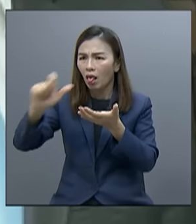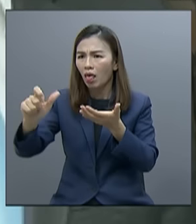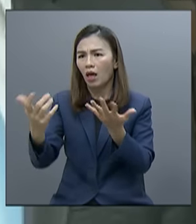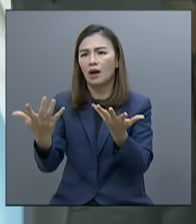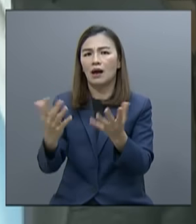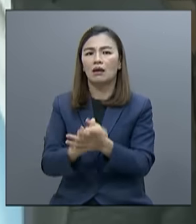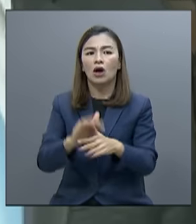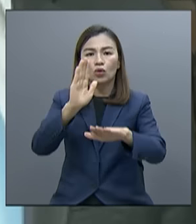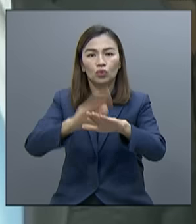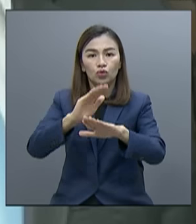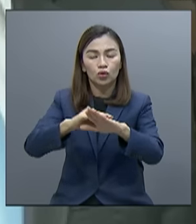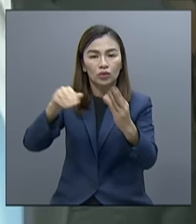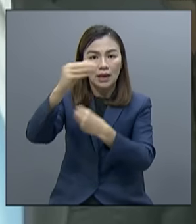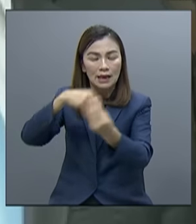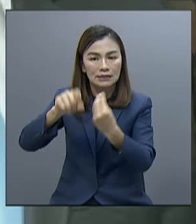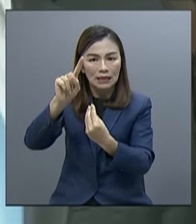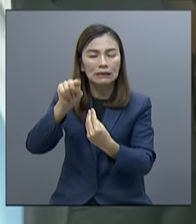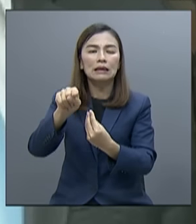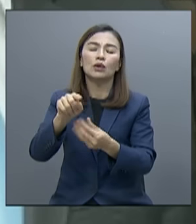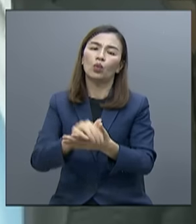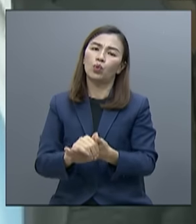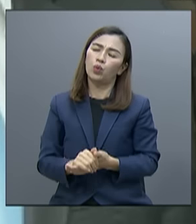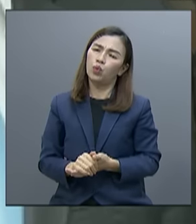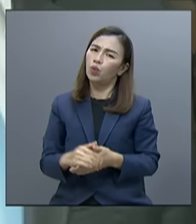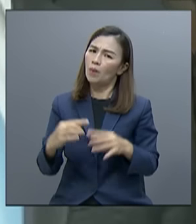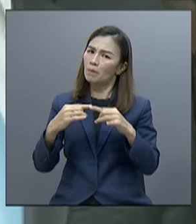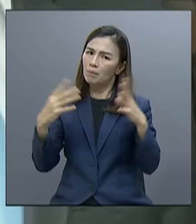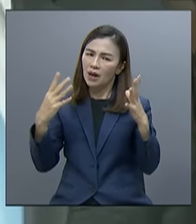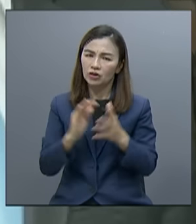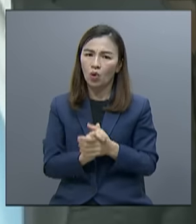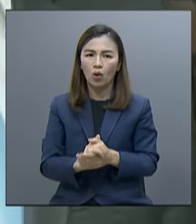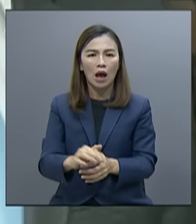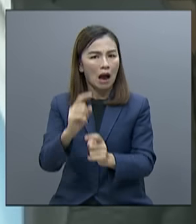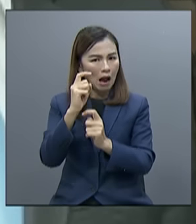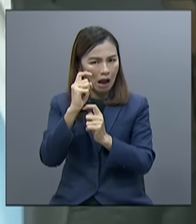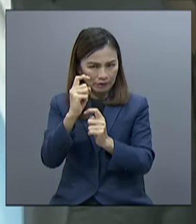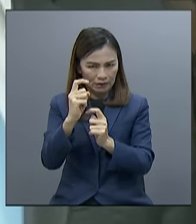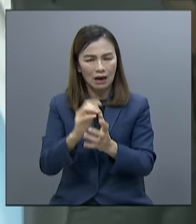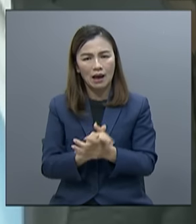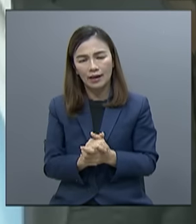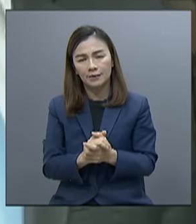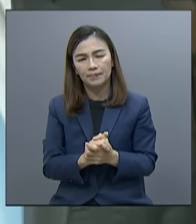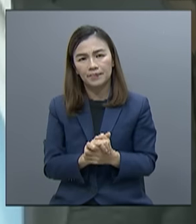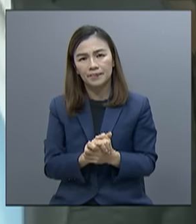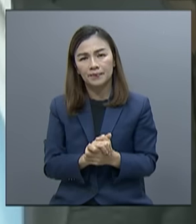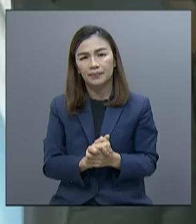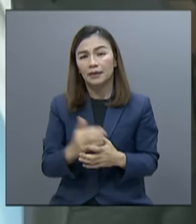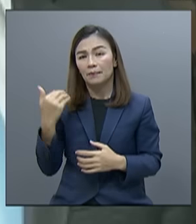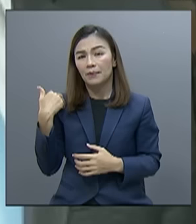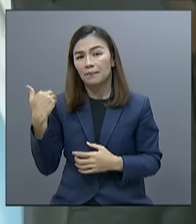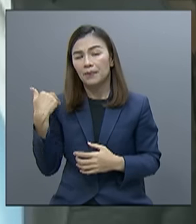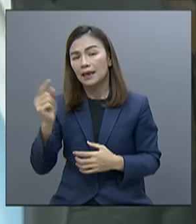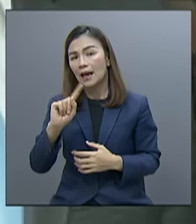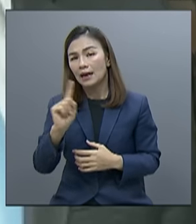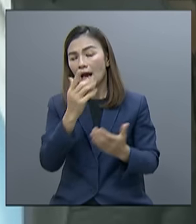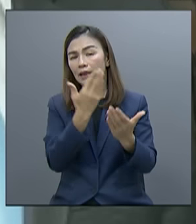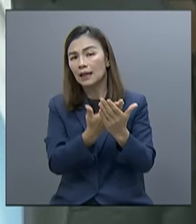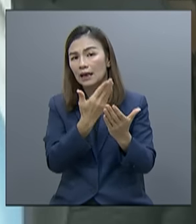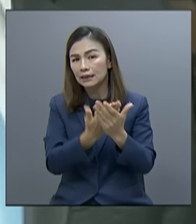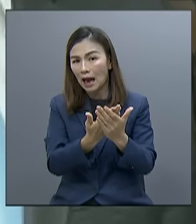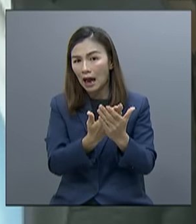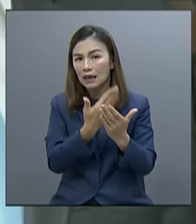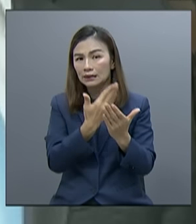ระตุ้นเศรษฐกิจซึ่งตรงนี้เนี่ยมีความสุ่มเสี่ยงสูงครับแม้ว่าจะมีแหล่งที่มาของเงินครบถ้วน